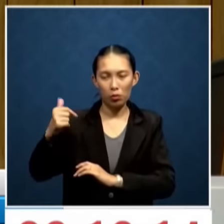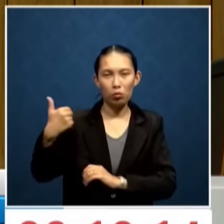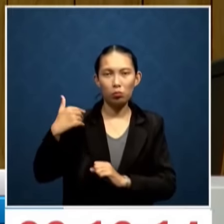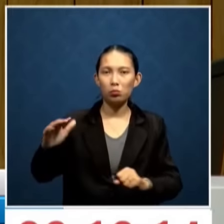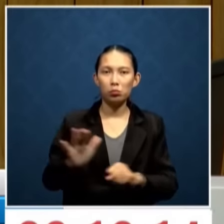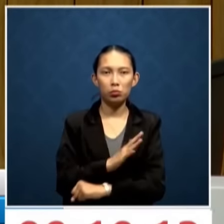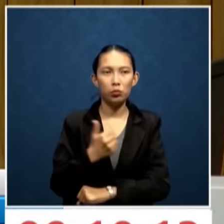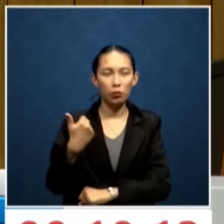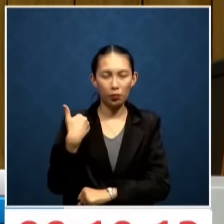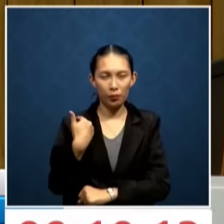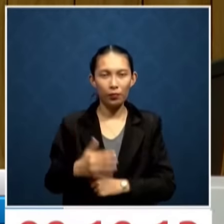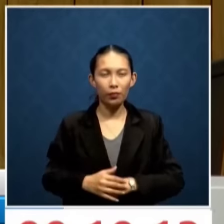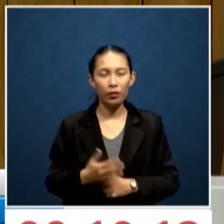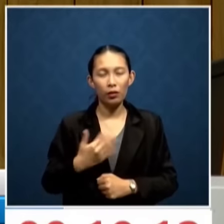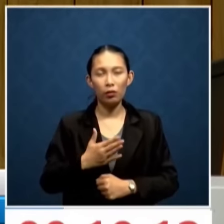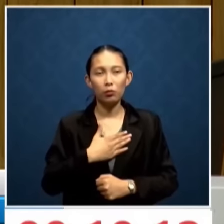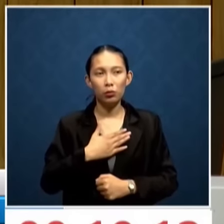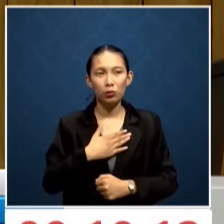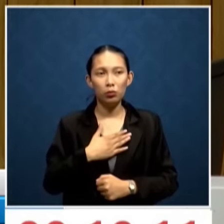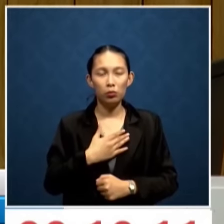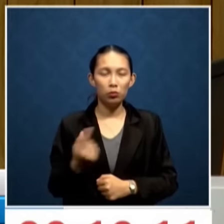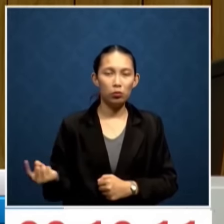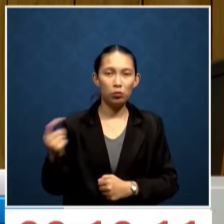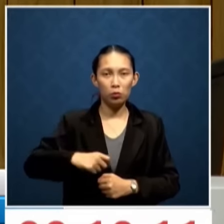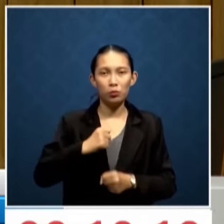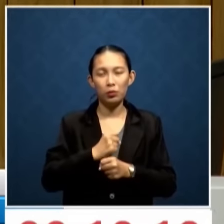และการที่เราผมเองพอเข้ามารับตำ